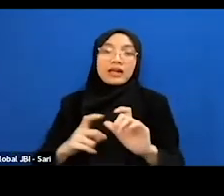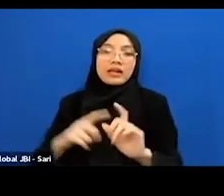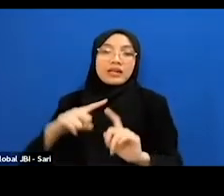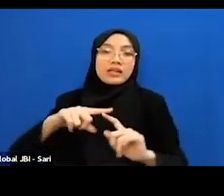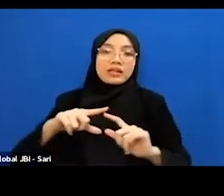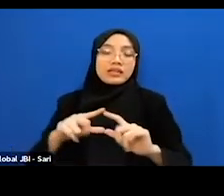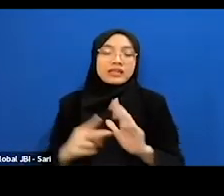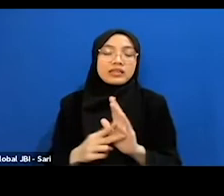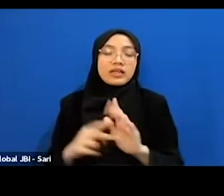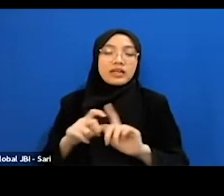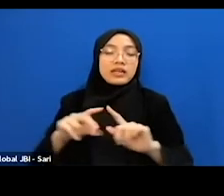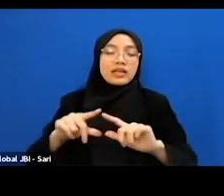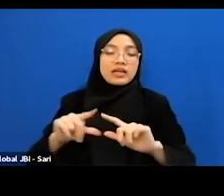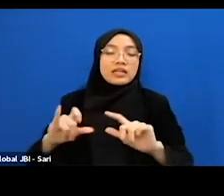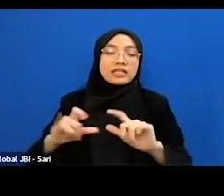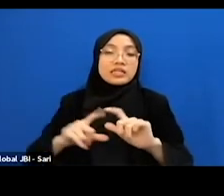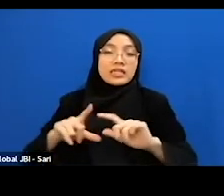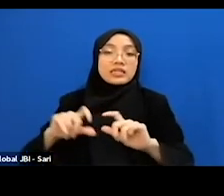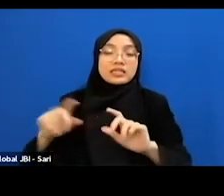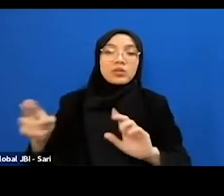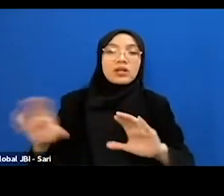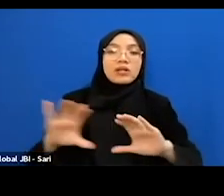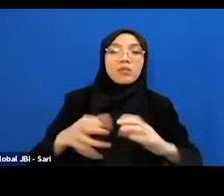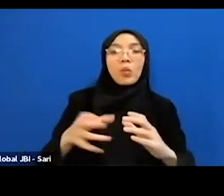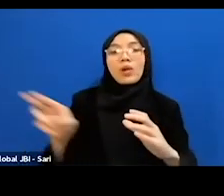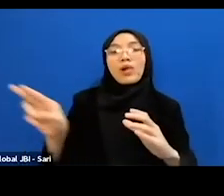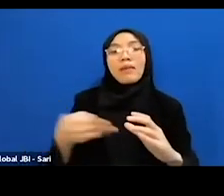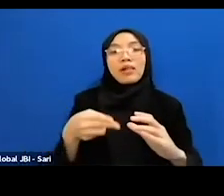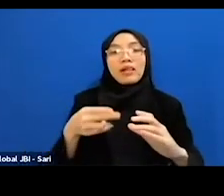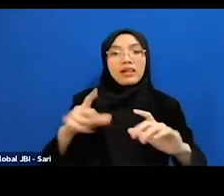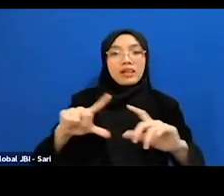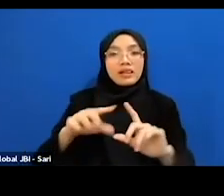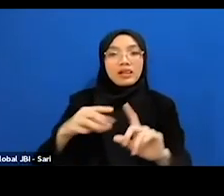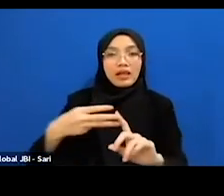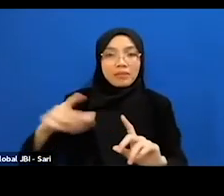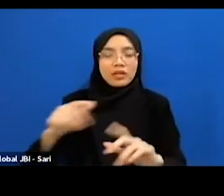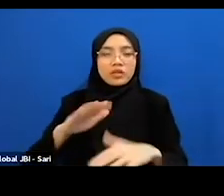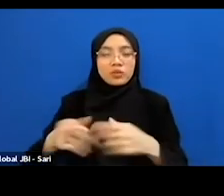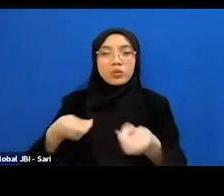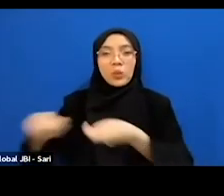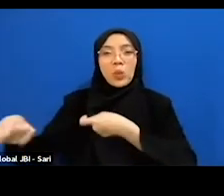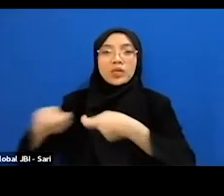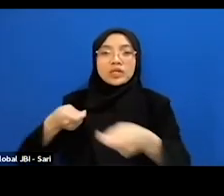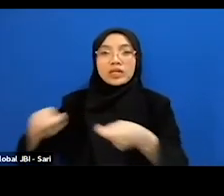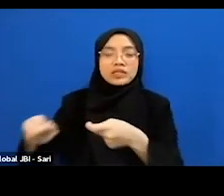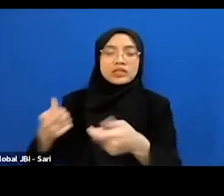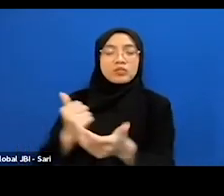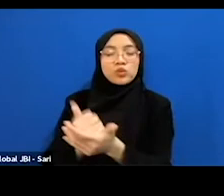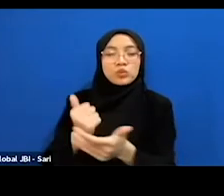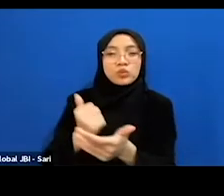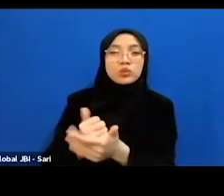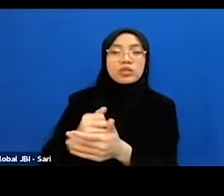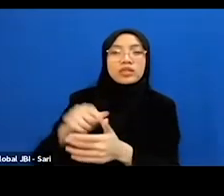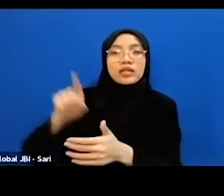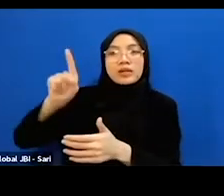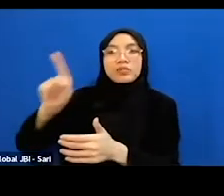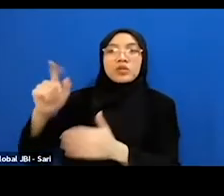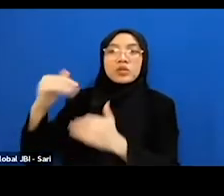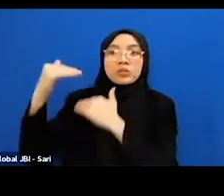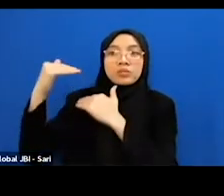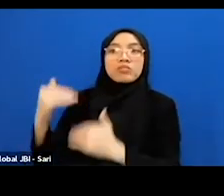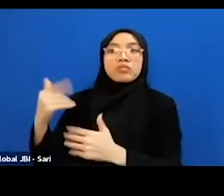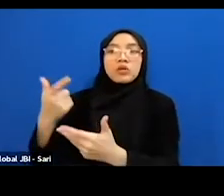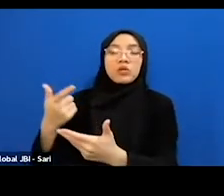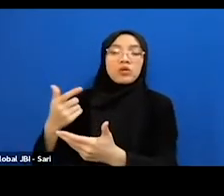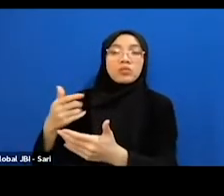link dan sebagainya Saya kira itu seharusnya dikombinasikan menjadi satu otoritas tertentu